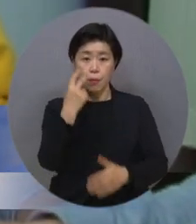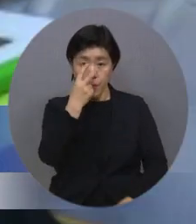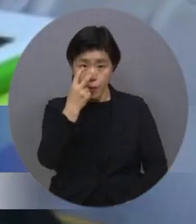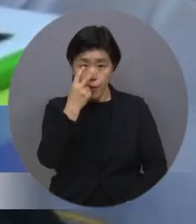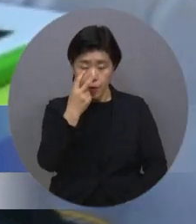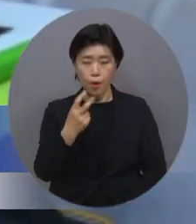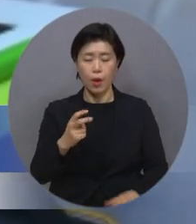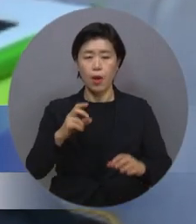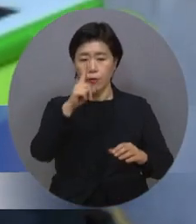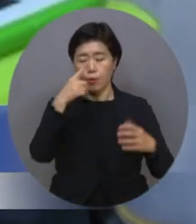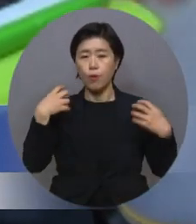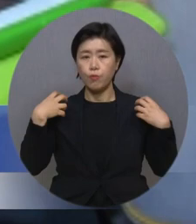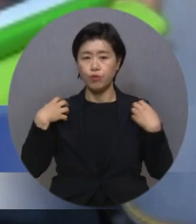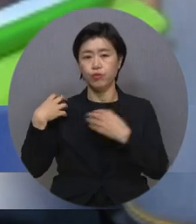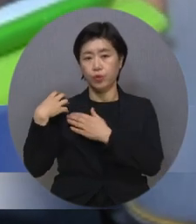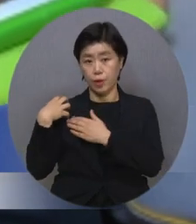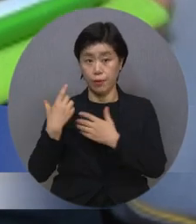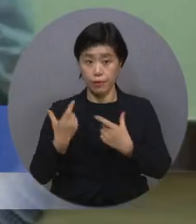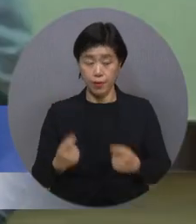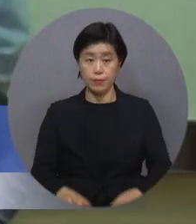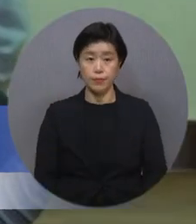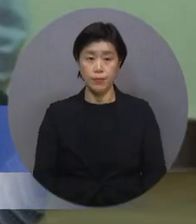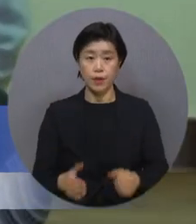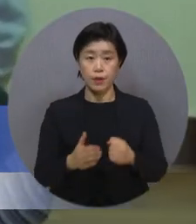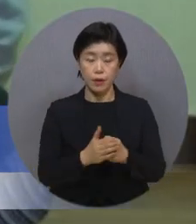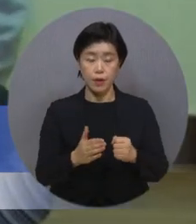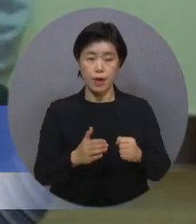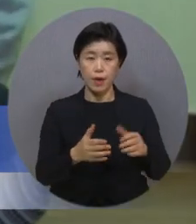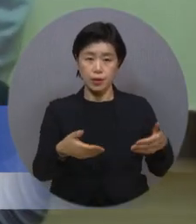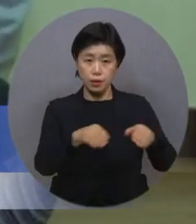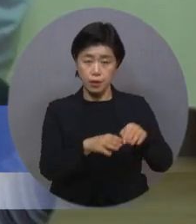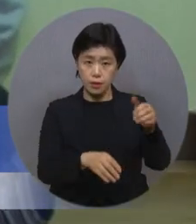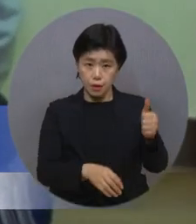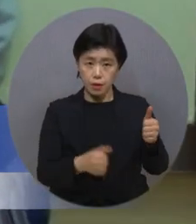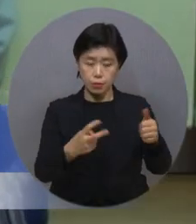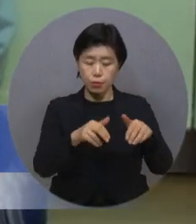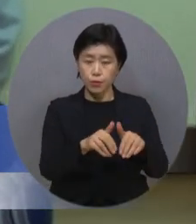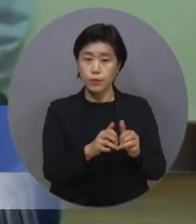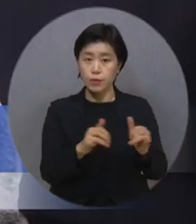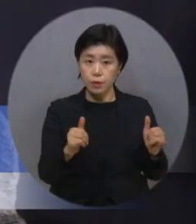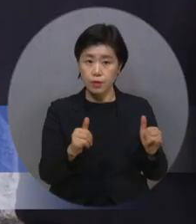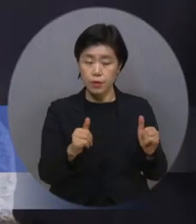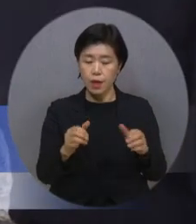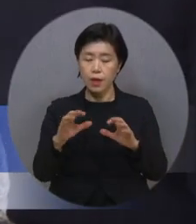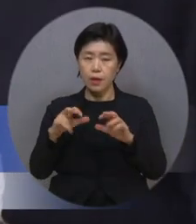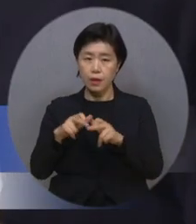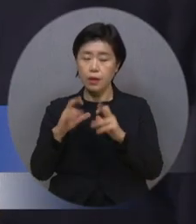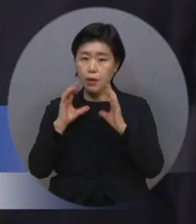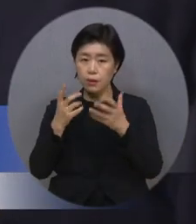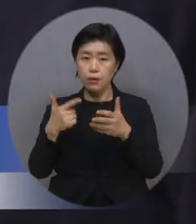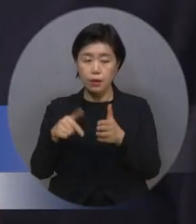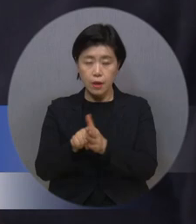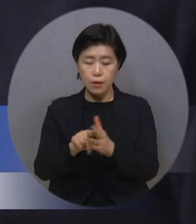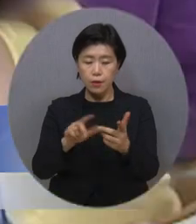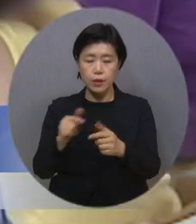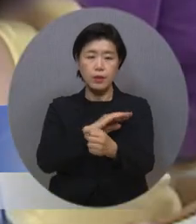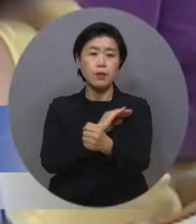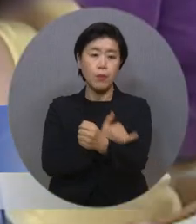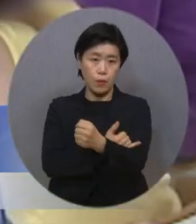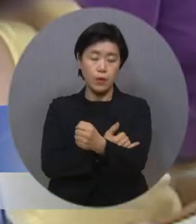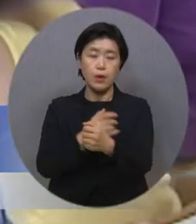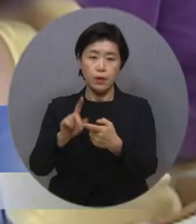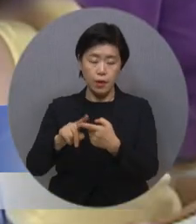당연한 책무죠 아울러시설장이나 종사자들이 장애아동에 대한 기본 권리를 생각하고이 실천해야 하는 것